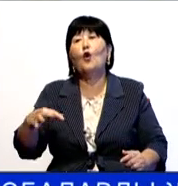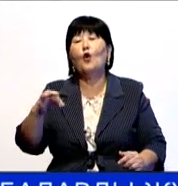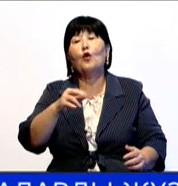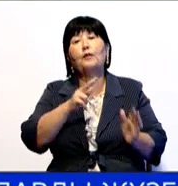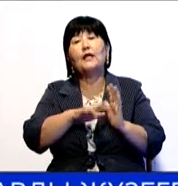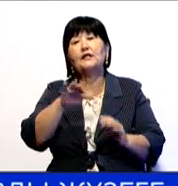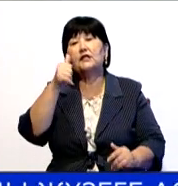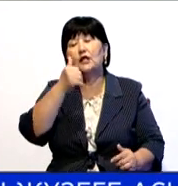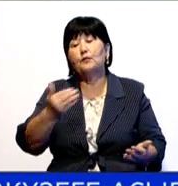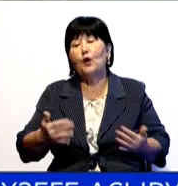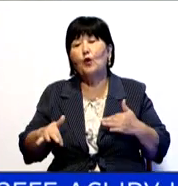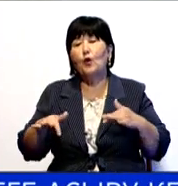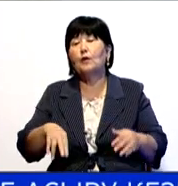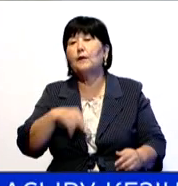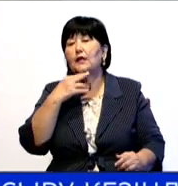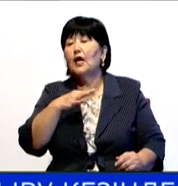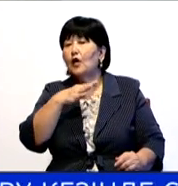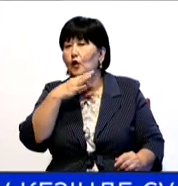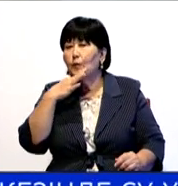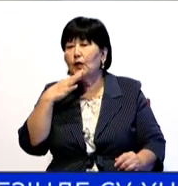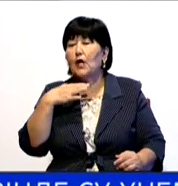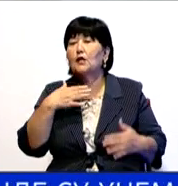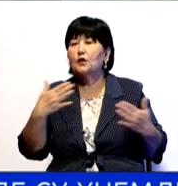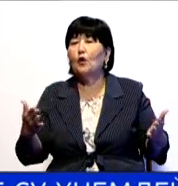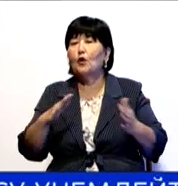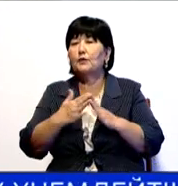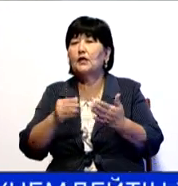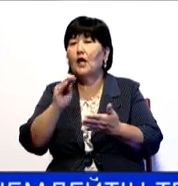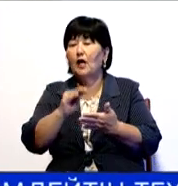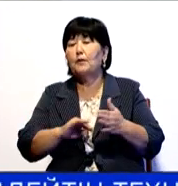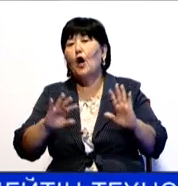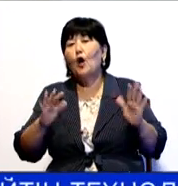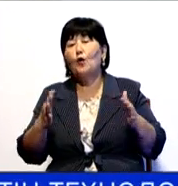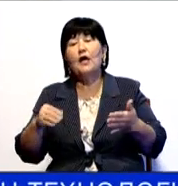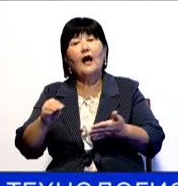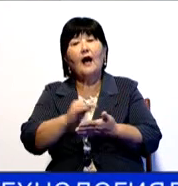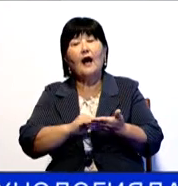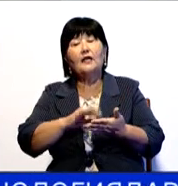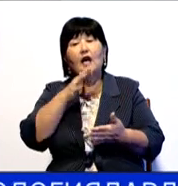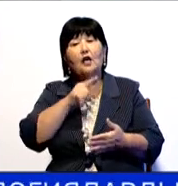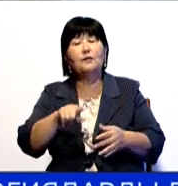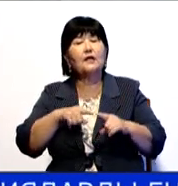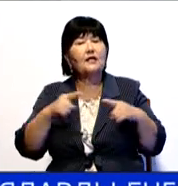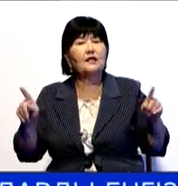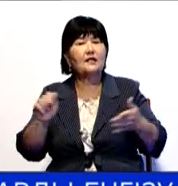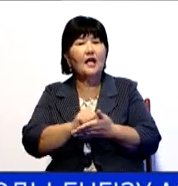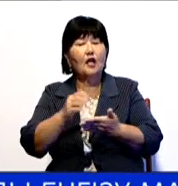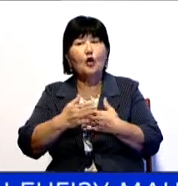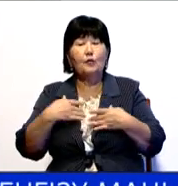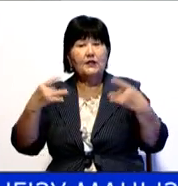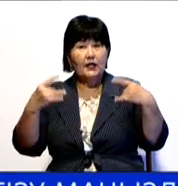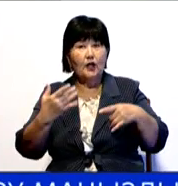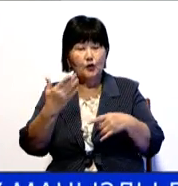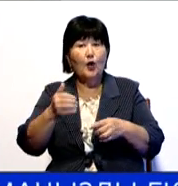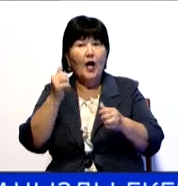85 жылдық өмір жолына көз тастасақ, біраз том-том кітапқа арқау болар оқиға, қайталанбас сәттер, тың деректер бар. Біздің телеарна